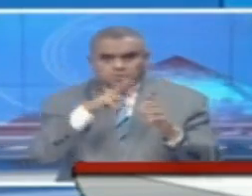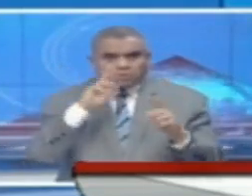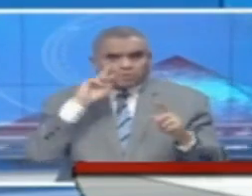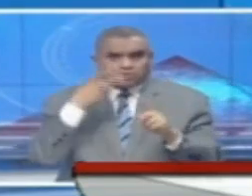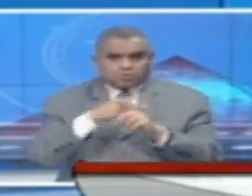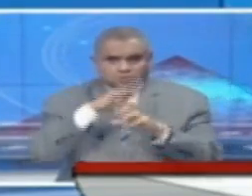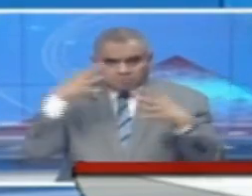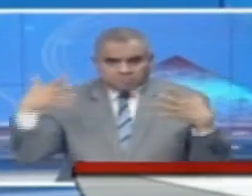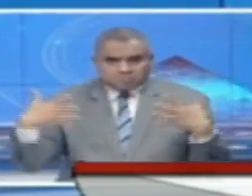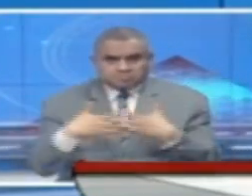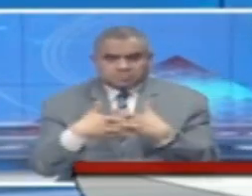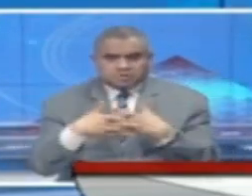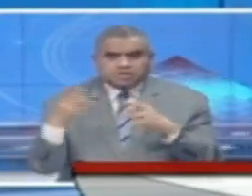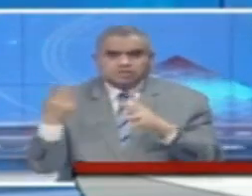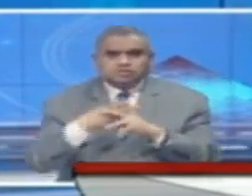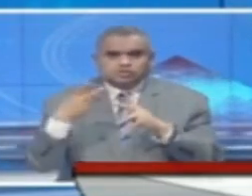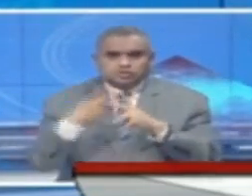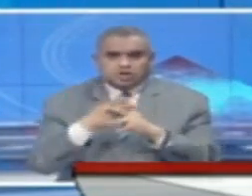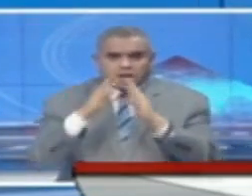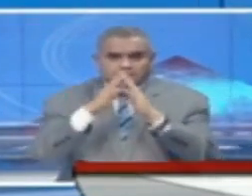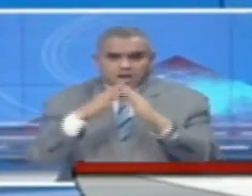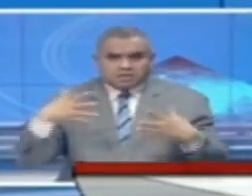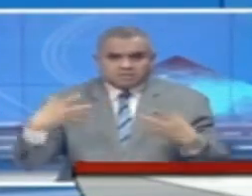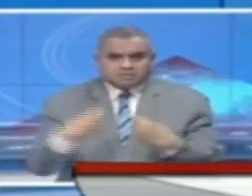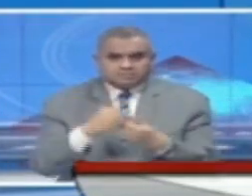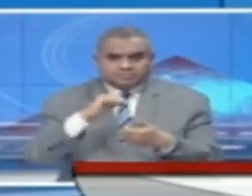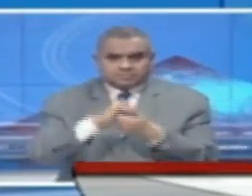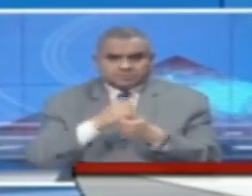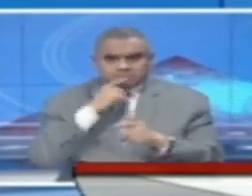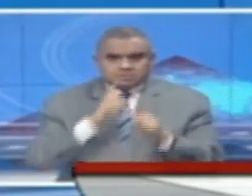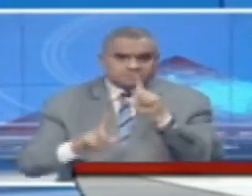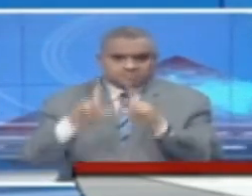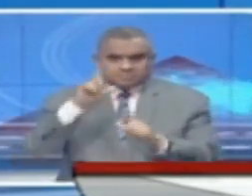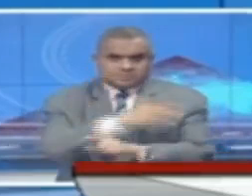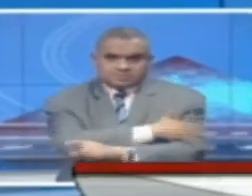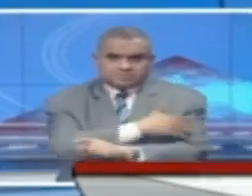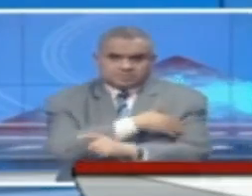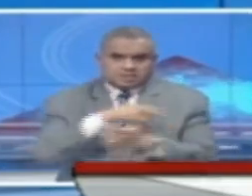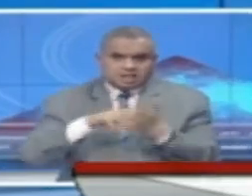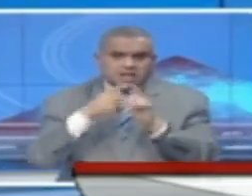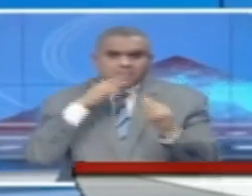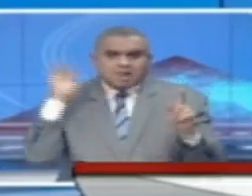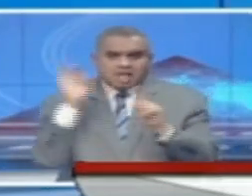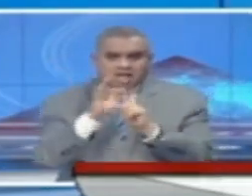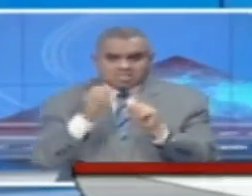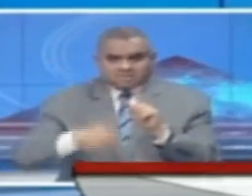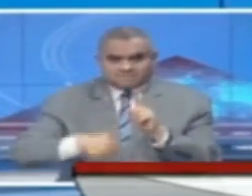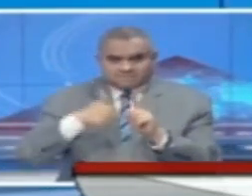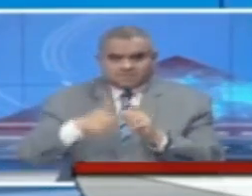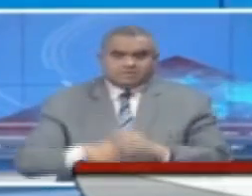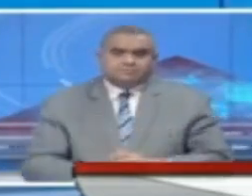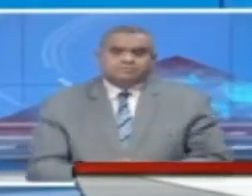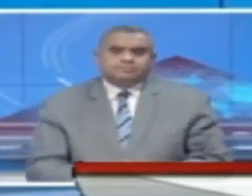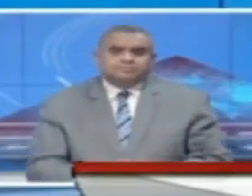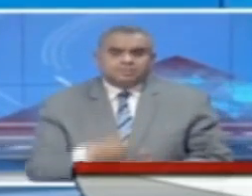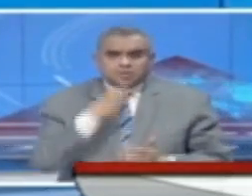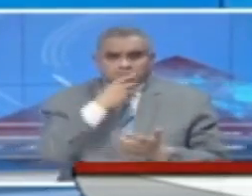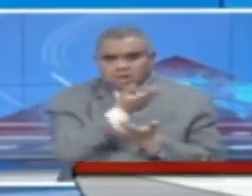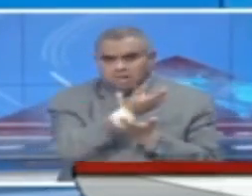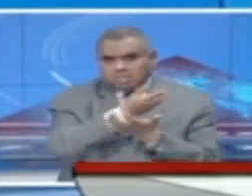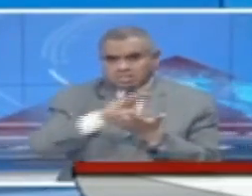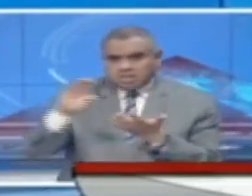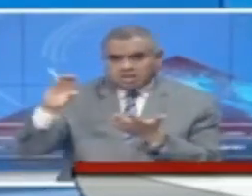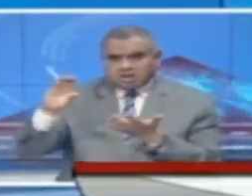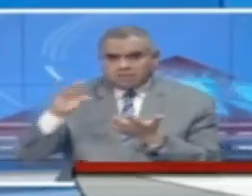ترى تلاحم الشعب المصري مع قيادته من أجل تحقيق هذه الأهداف؟ بالفعل هو يعني